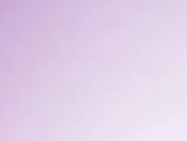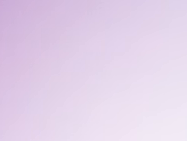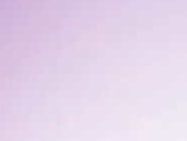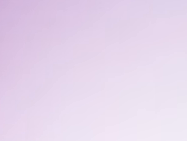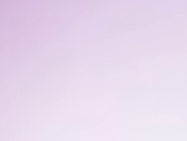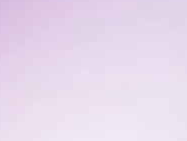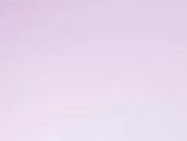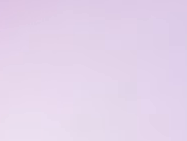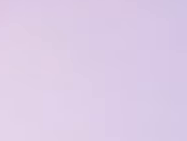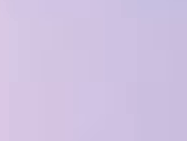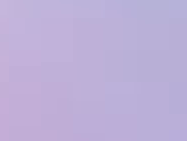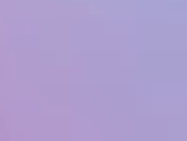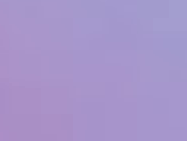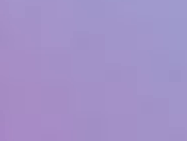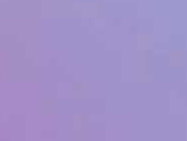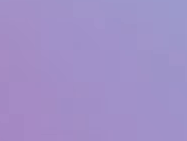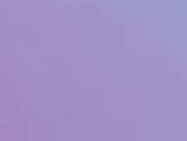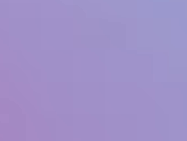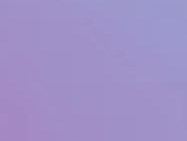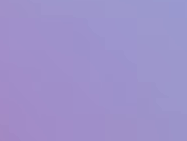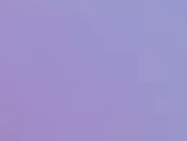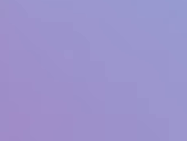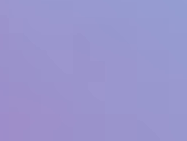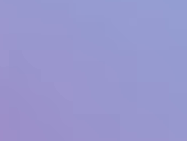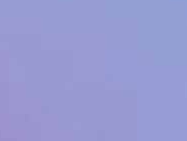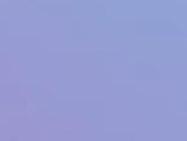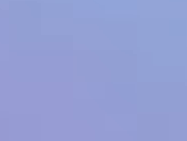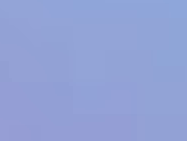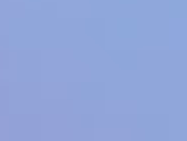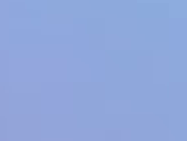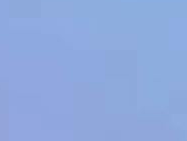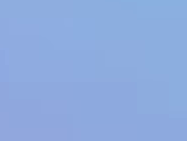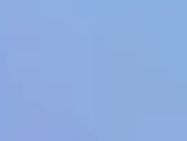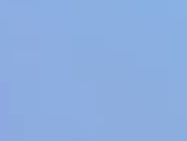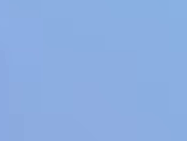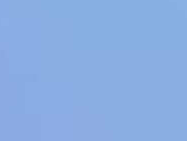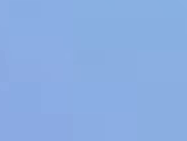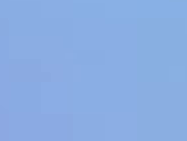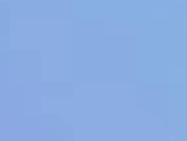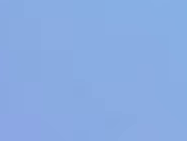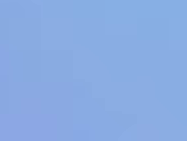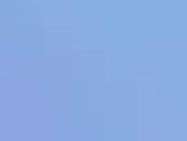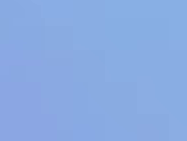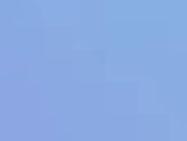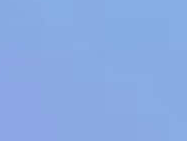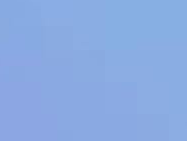download Tribun X sekarang menghadirkan lokal menjadi